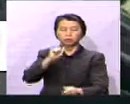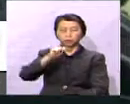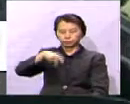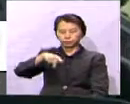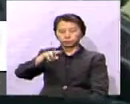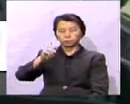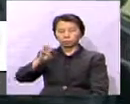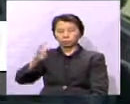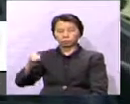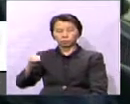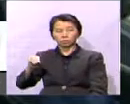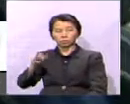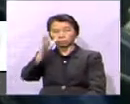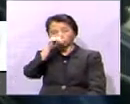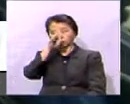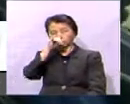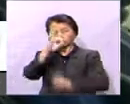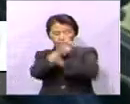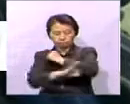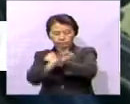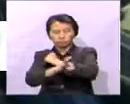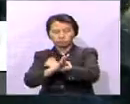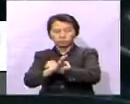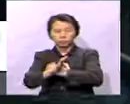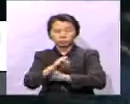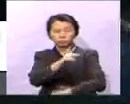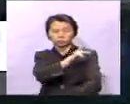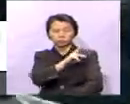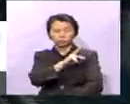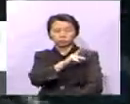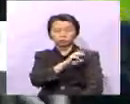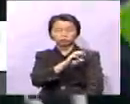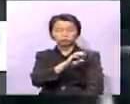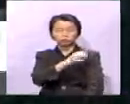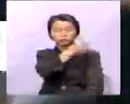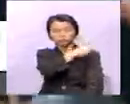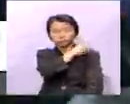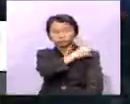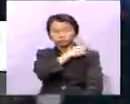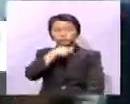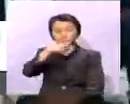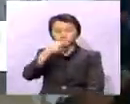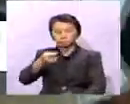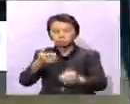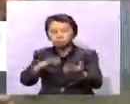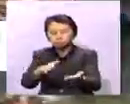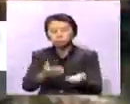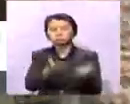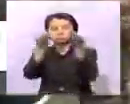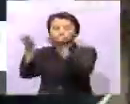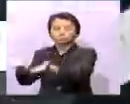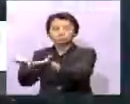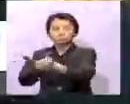Malaysia, APMM Melaka Negeri 9 di M5, Komander Maritim Azman Samsudin berkata, mayat dibawa ke